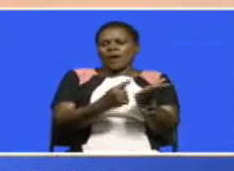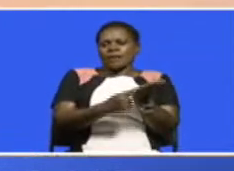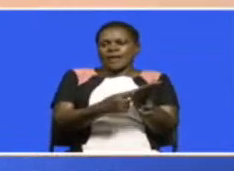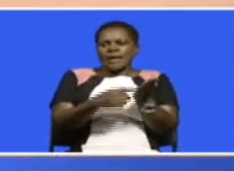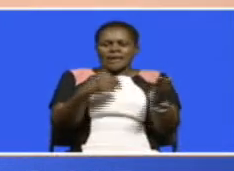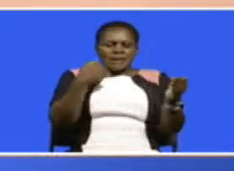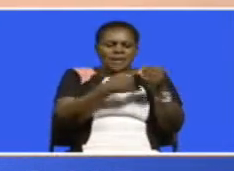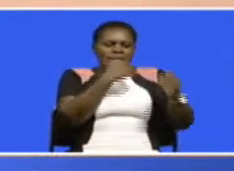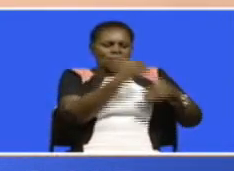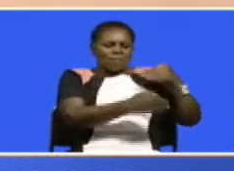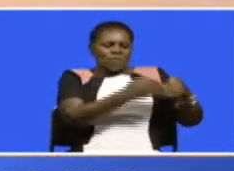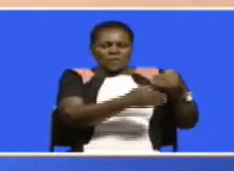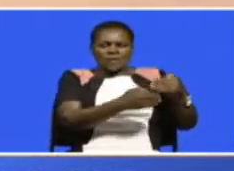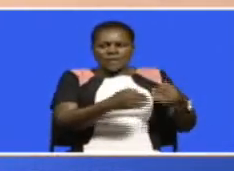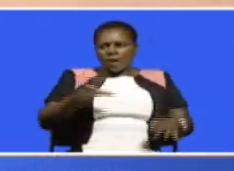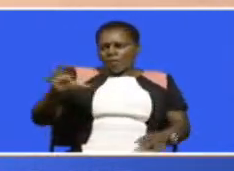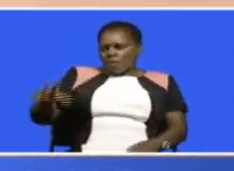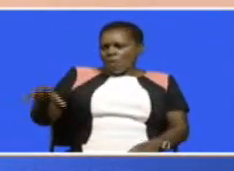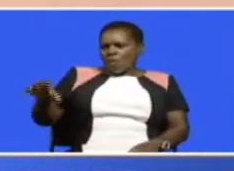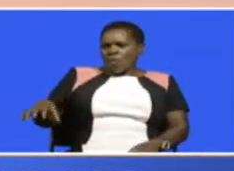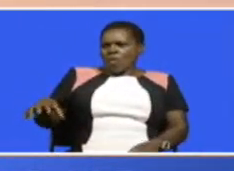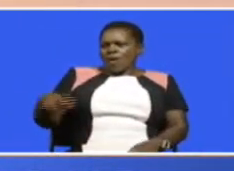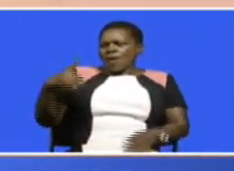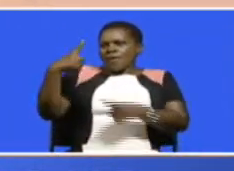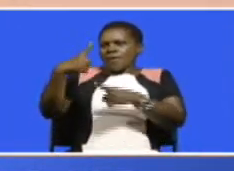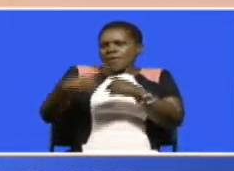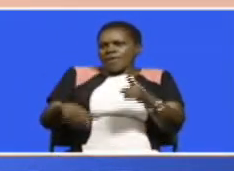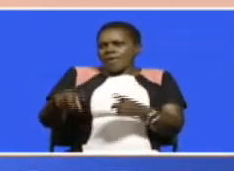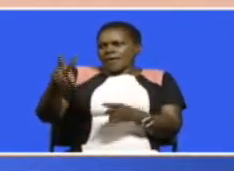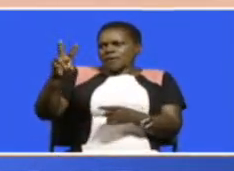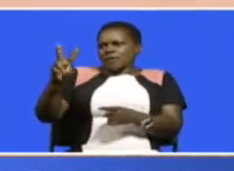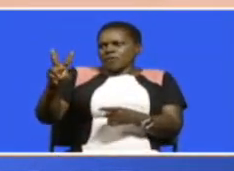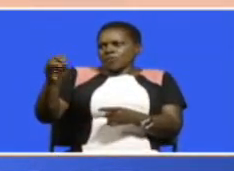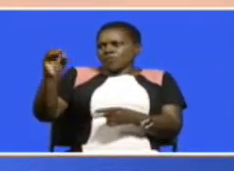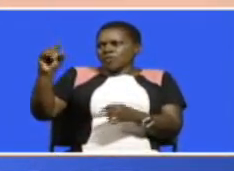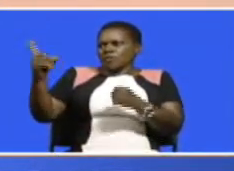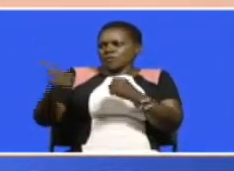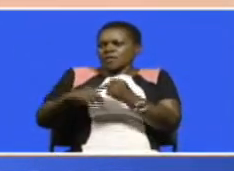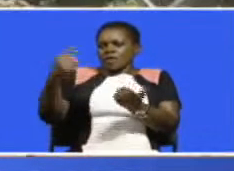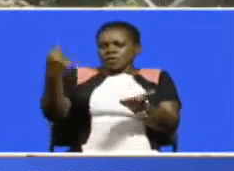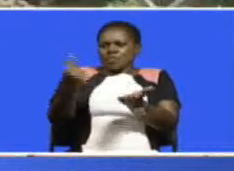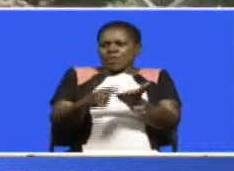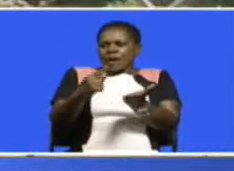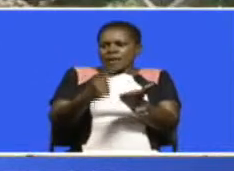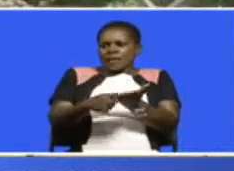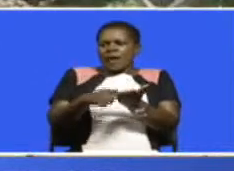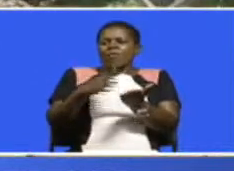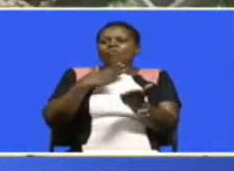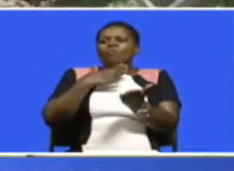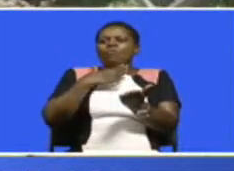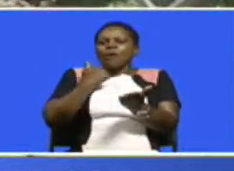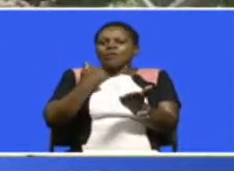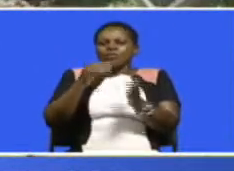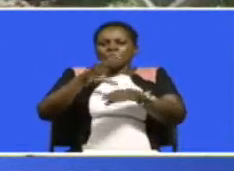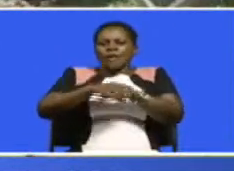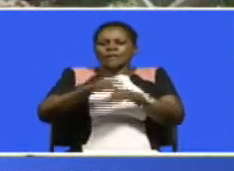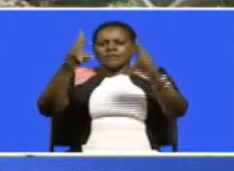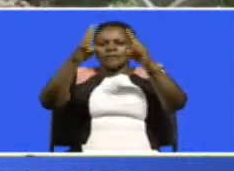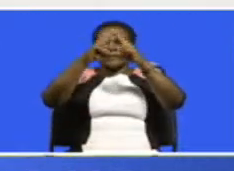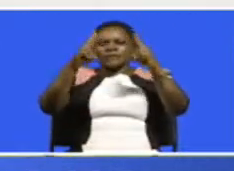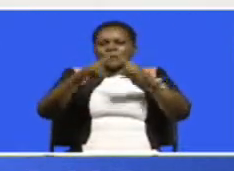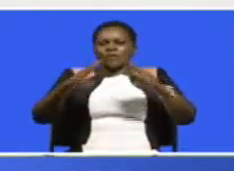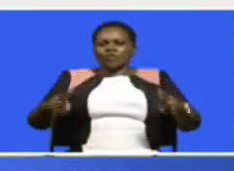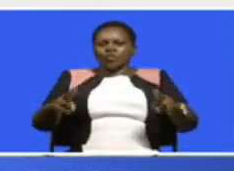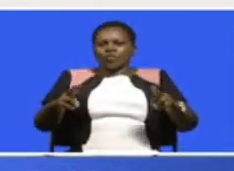karibu na mpaka wake na Jamhuri ya Kidemokrasia ya Kongo mwaka 2006, Uganda ilitazamia kufikia soko ya kimataifa kupitia